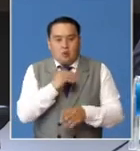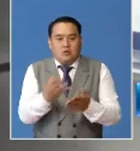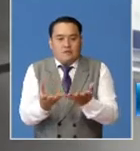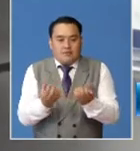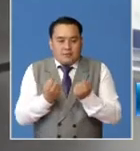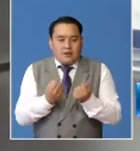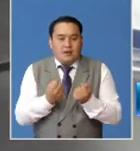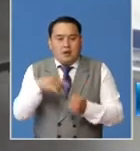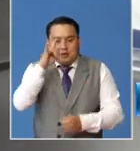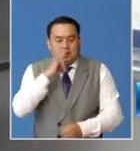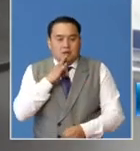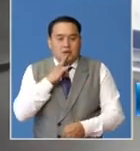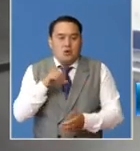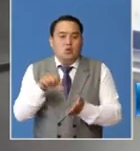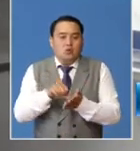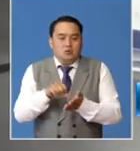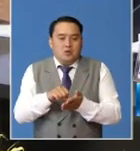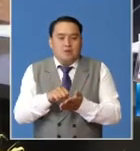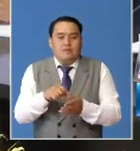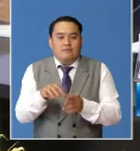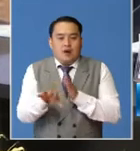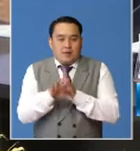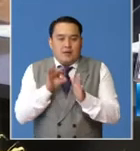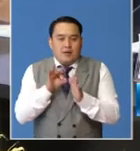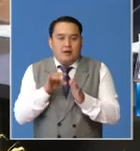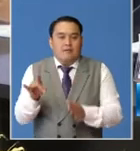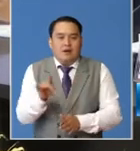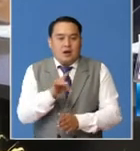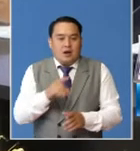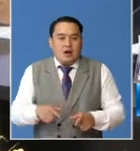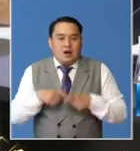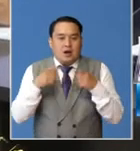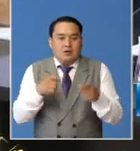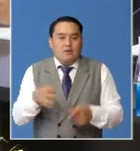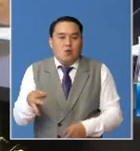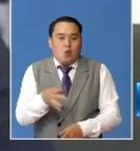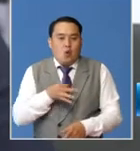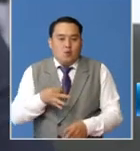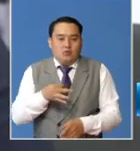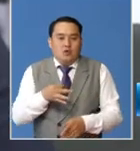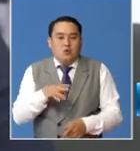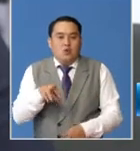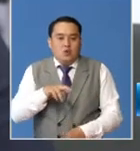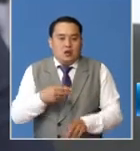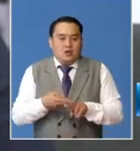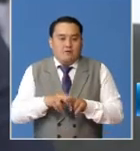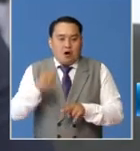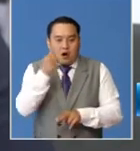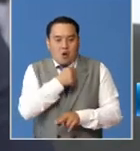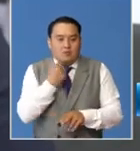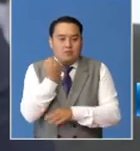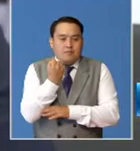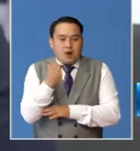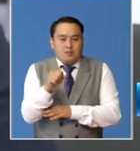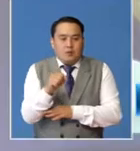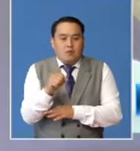сами казахстанцы, приняв участие в онлайн-голосовании. Региональный этап по нашей области состоится в конце июня этого года. Его